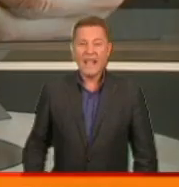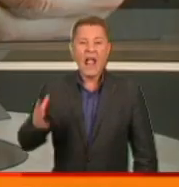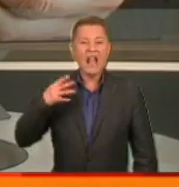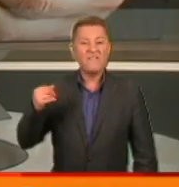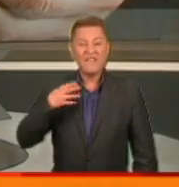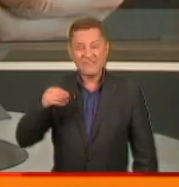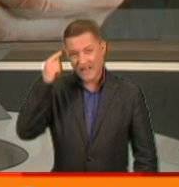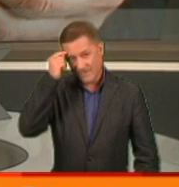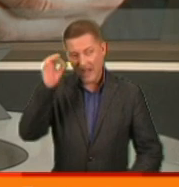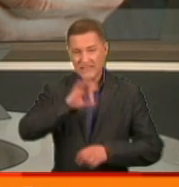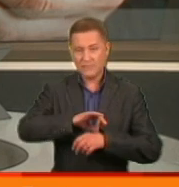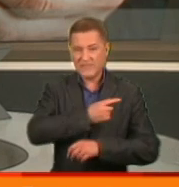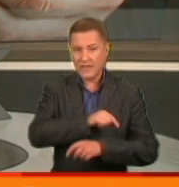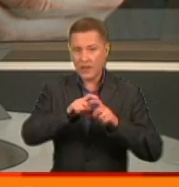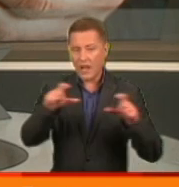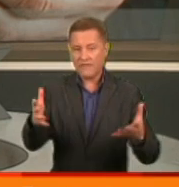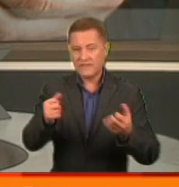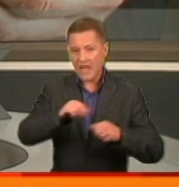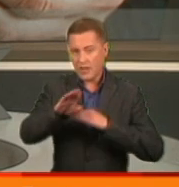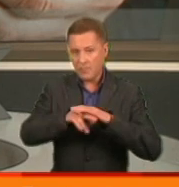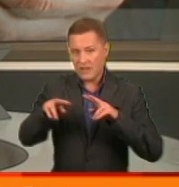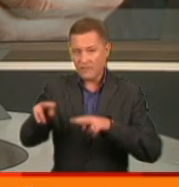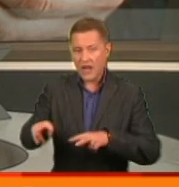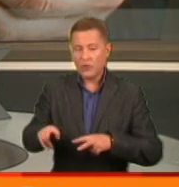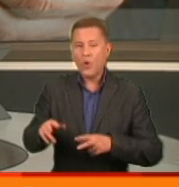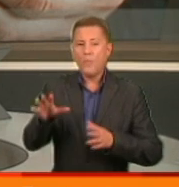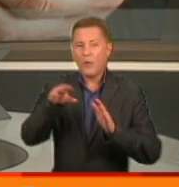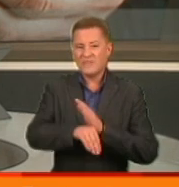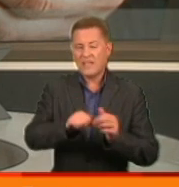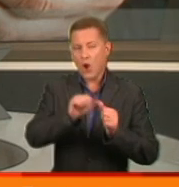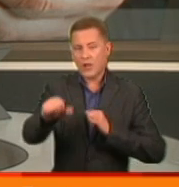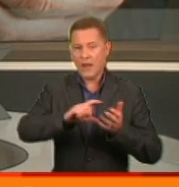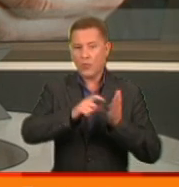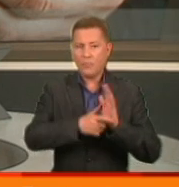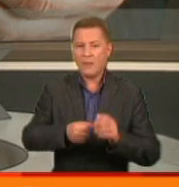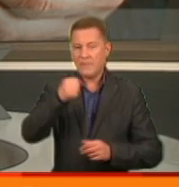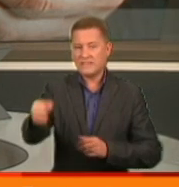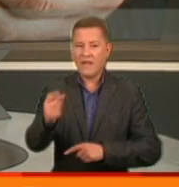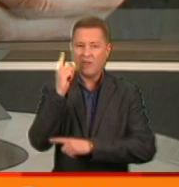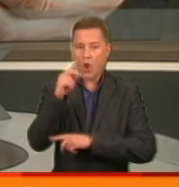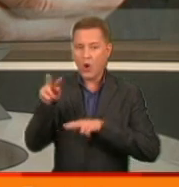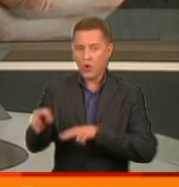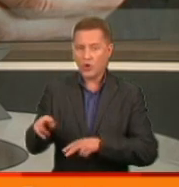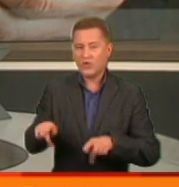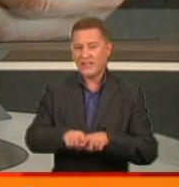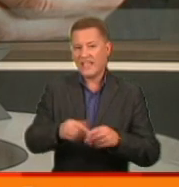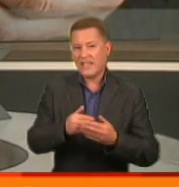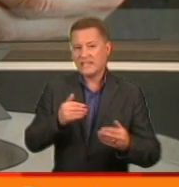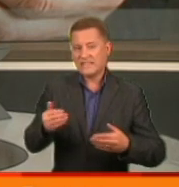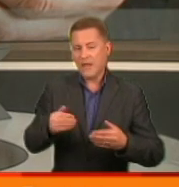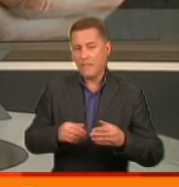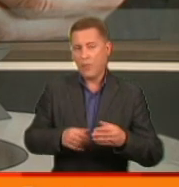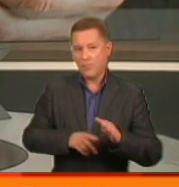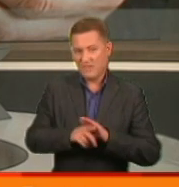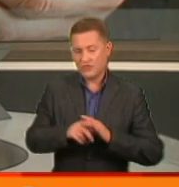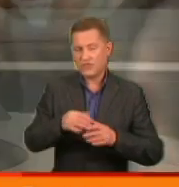Львівського різника з психлікарні взято під варту. Його помістили в окрему палату та приставили охорону. Такий запобіжний захід ухвалив районний